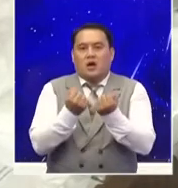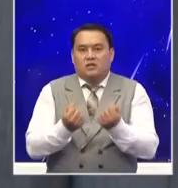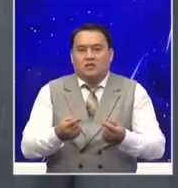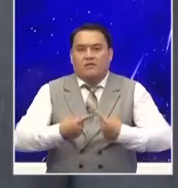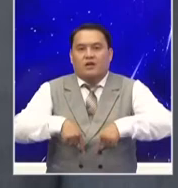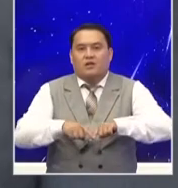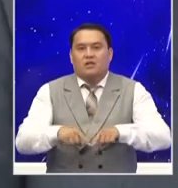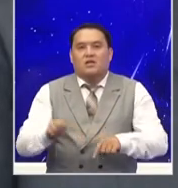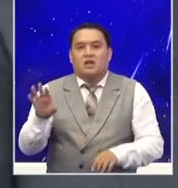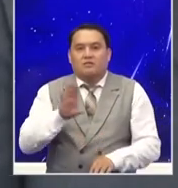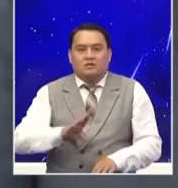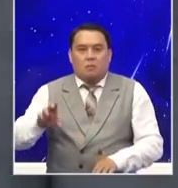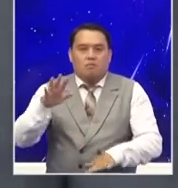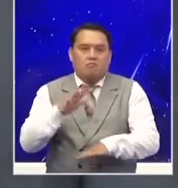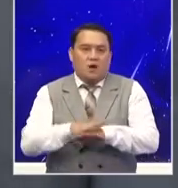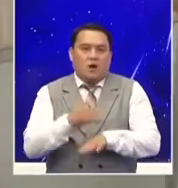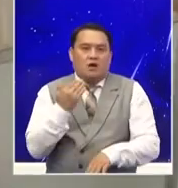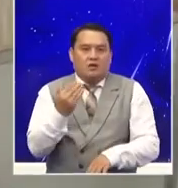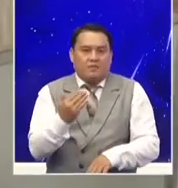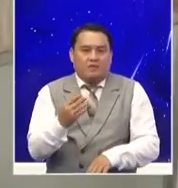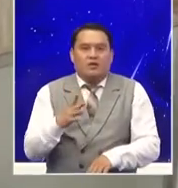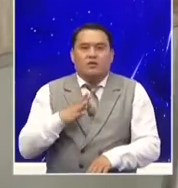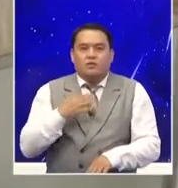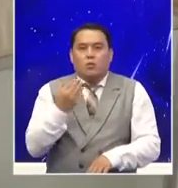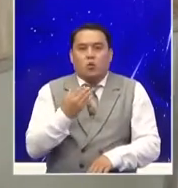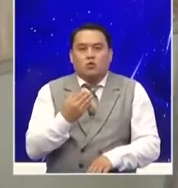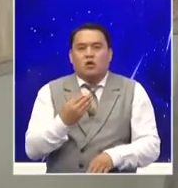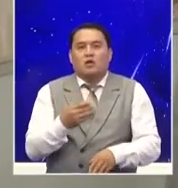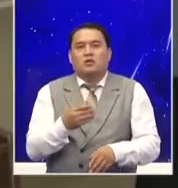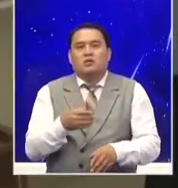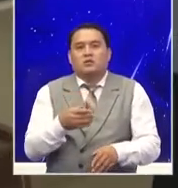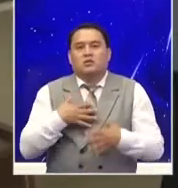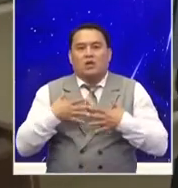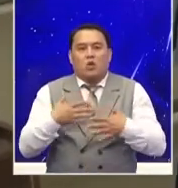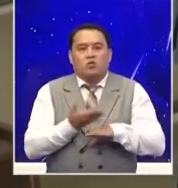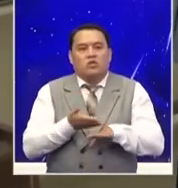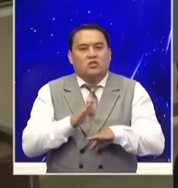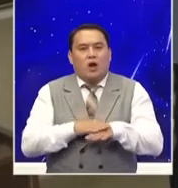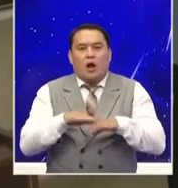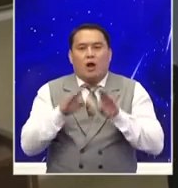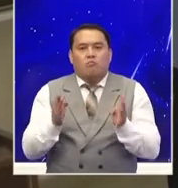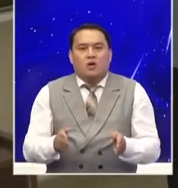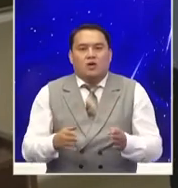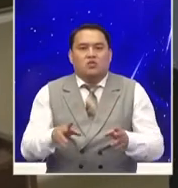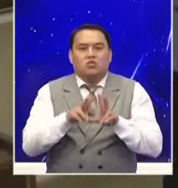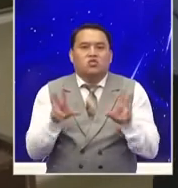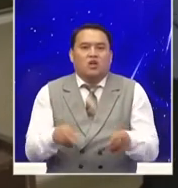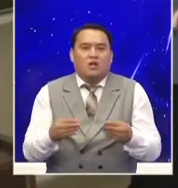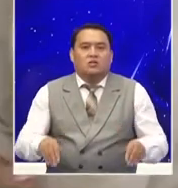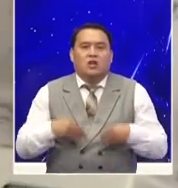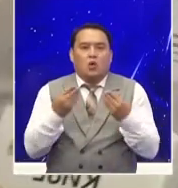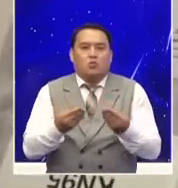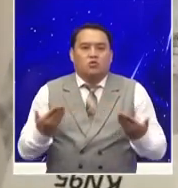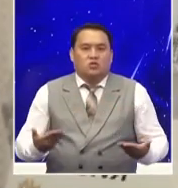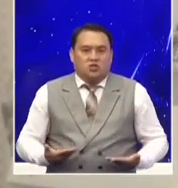Совета директоров Евразийского банка Шухрата Ибрахимова. Для пациентов с затрудненным дыханием эти аппараты – шанс на жизнь, говорят с